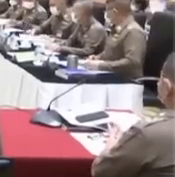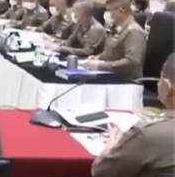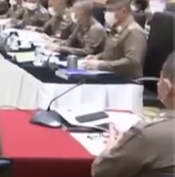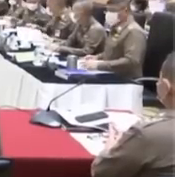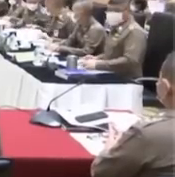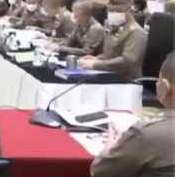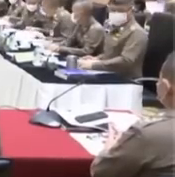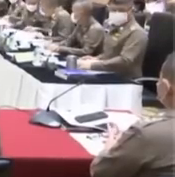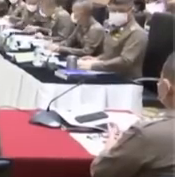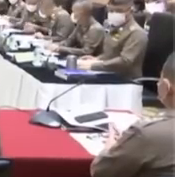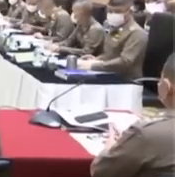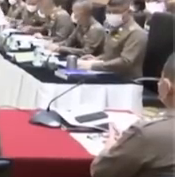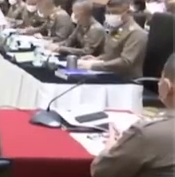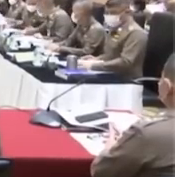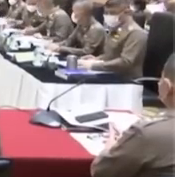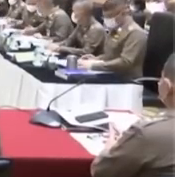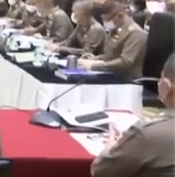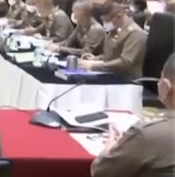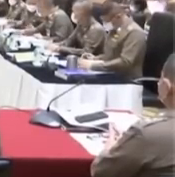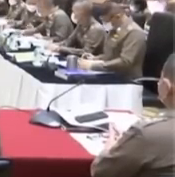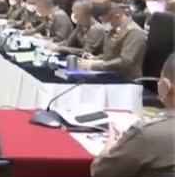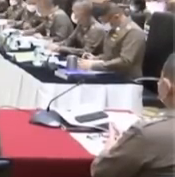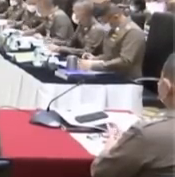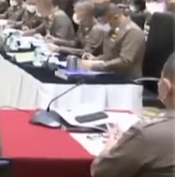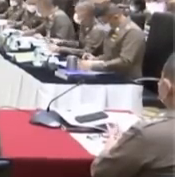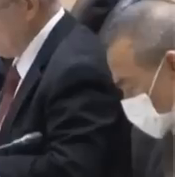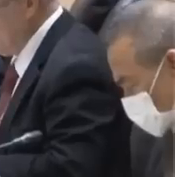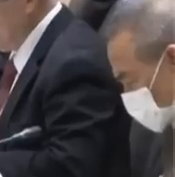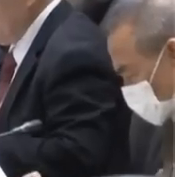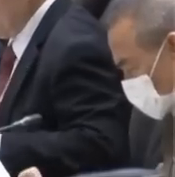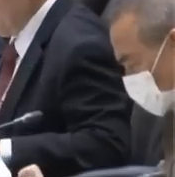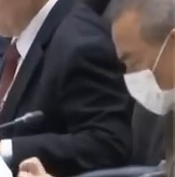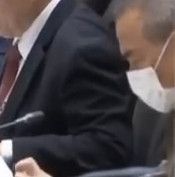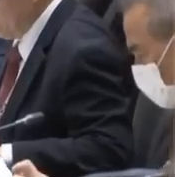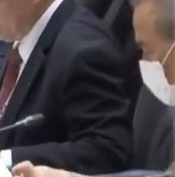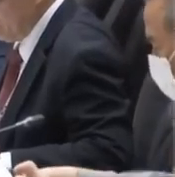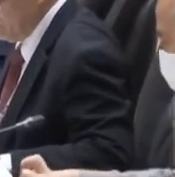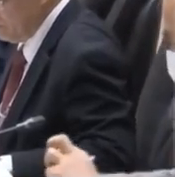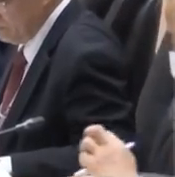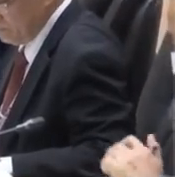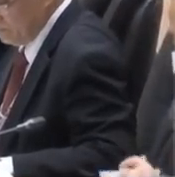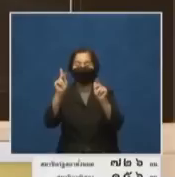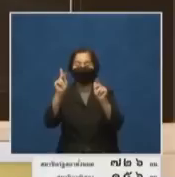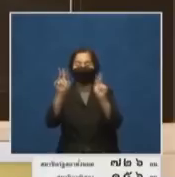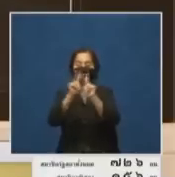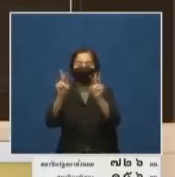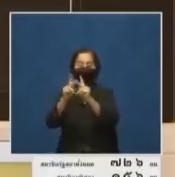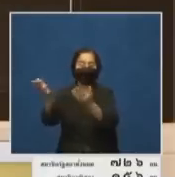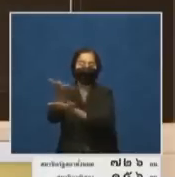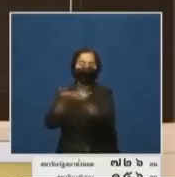ครับ คือสุดท้ายเนี่ยมันยังไม่เห็นแสงที่จะป้องกันการซื้อขายตำแหน่ง ครับ สารวัตร7ล้าน